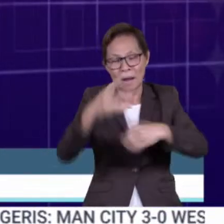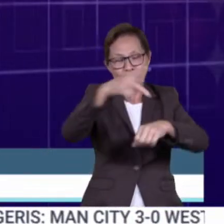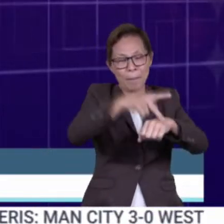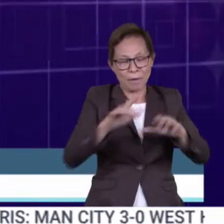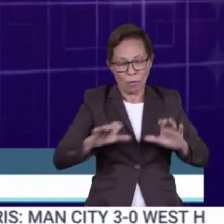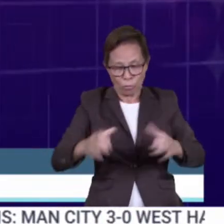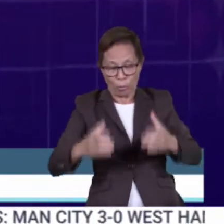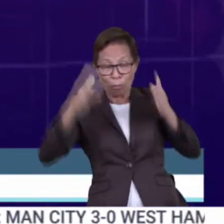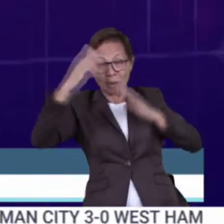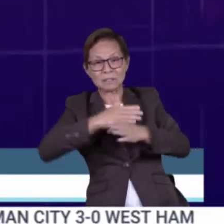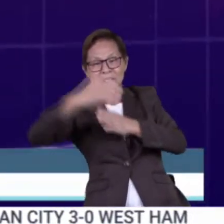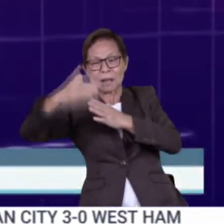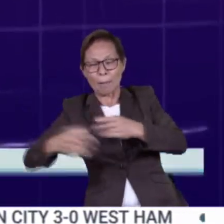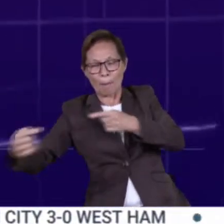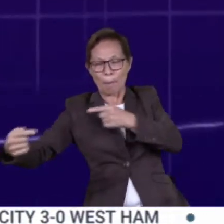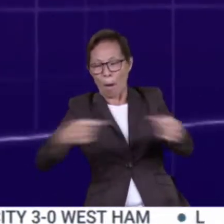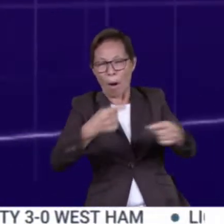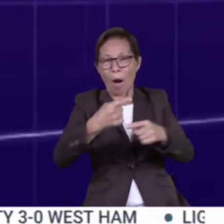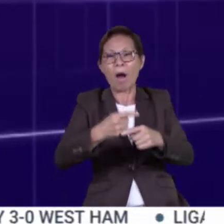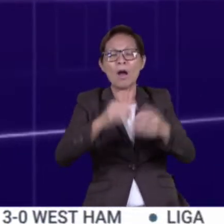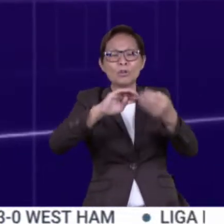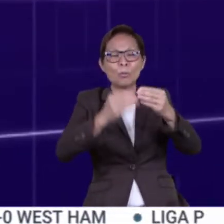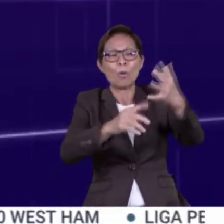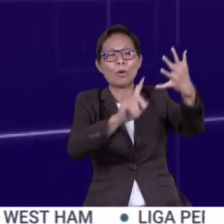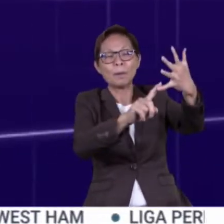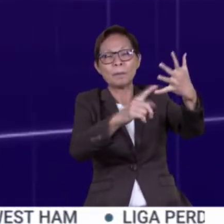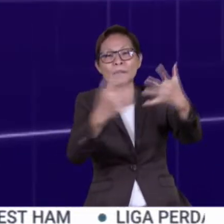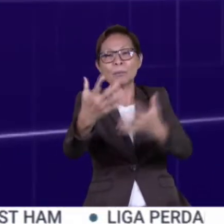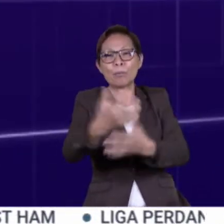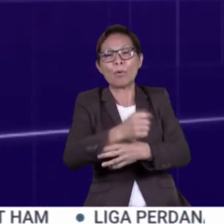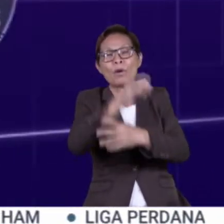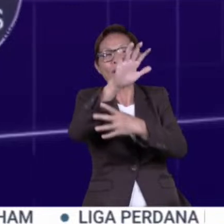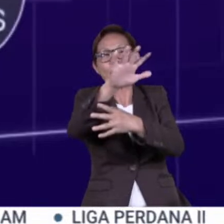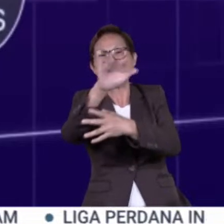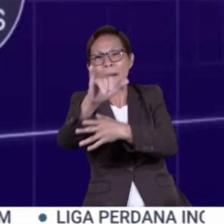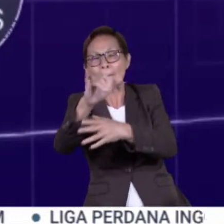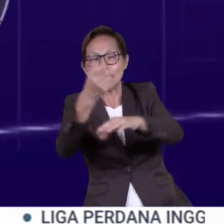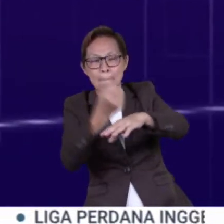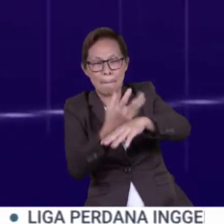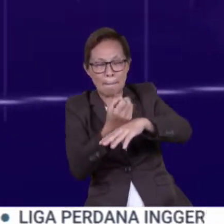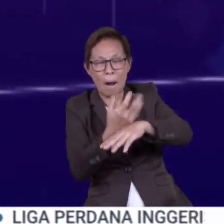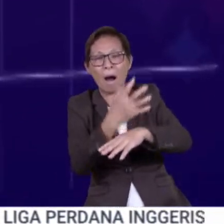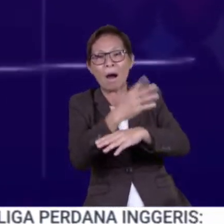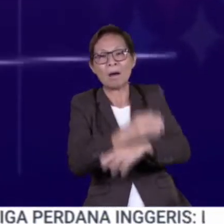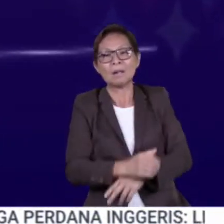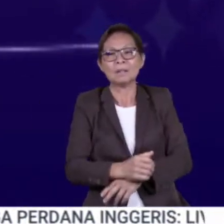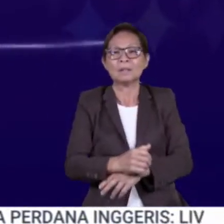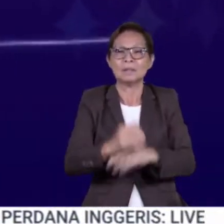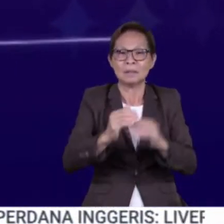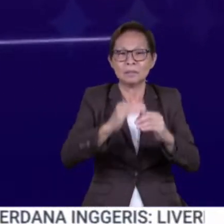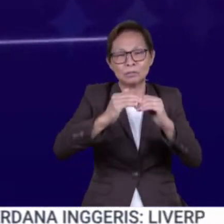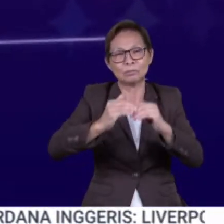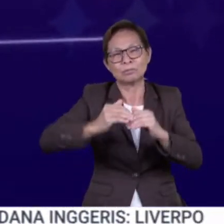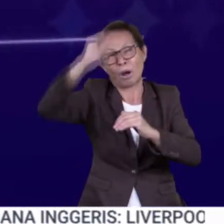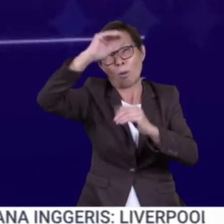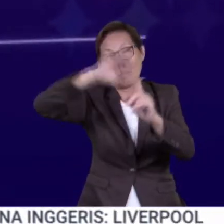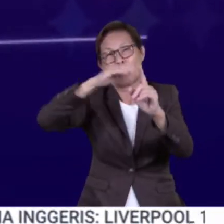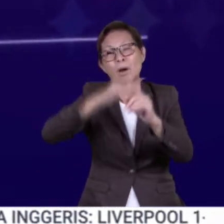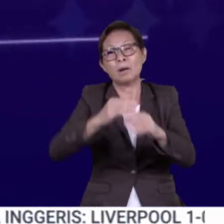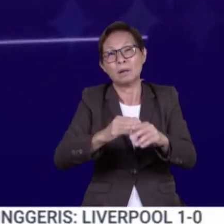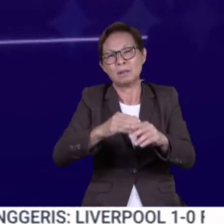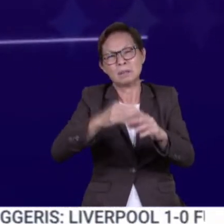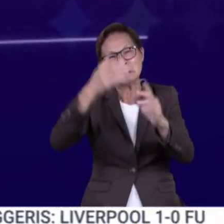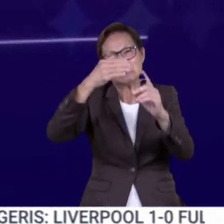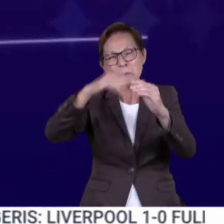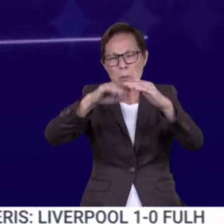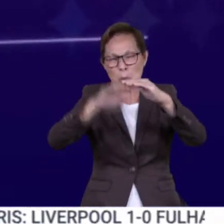Kontingen Malaysia menamatkan saingan di kedudukan kelima dengan kutipan 56 emas jauh daripada sasaran yang ditetapkan iaitu 70 pingat